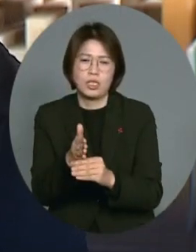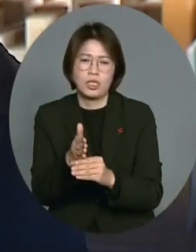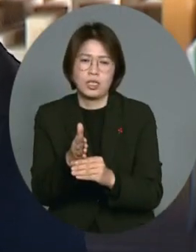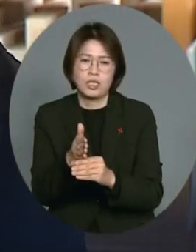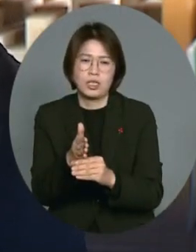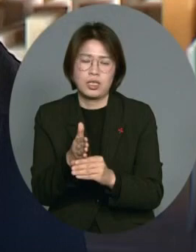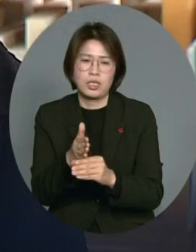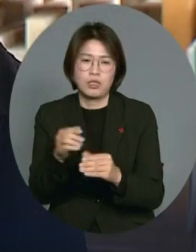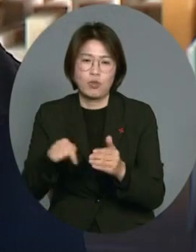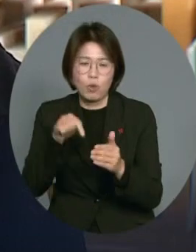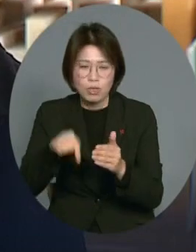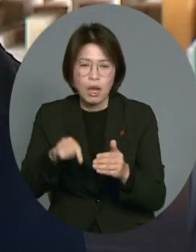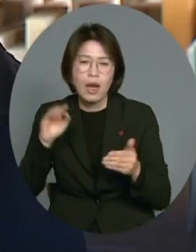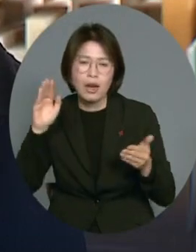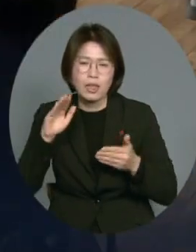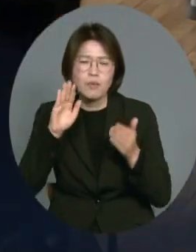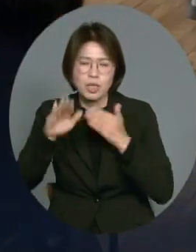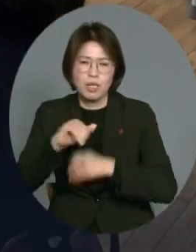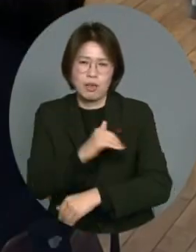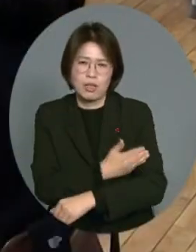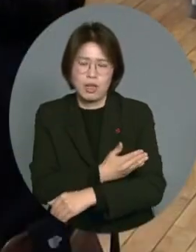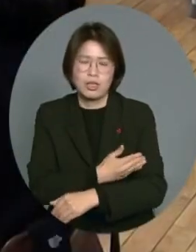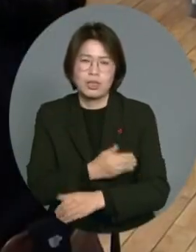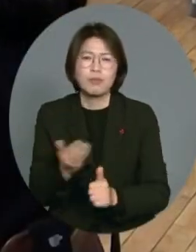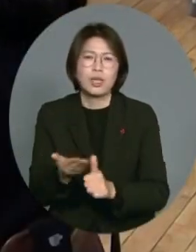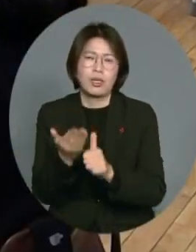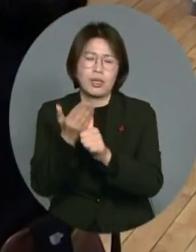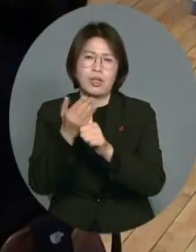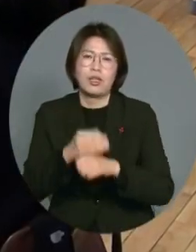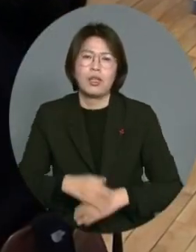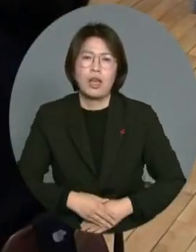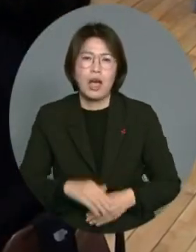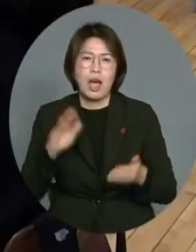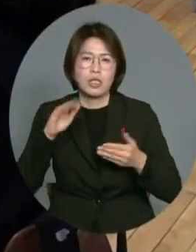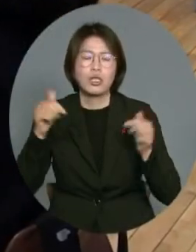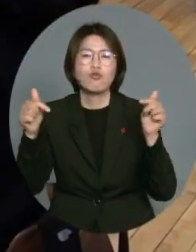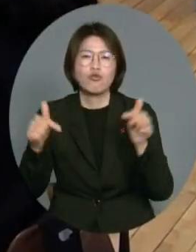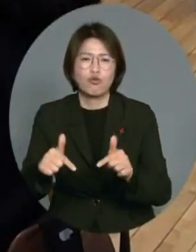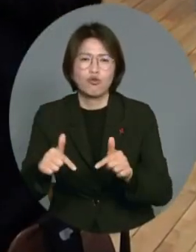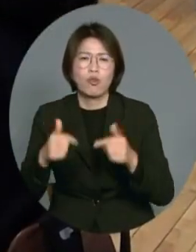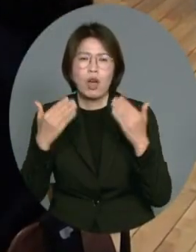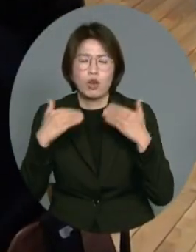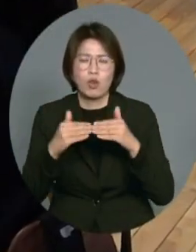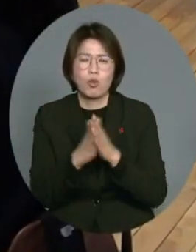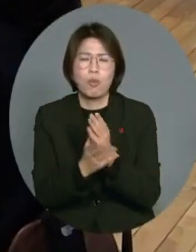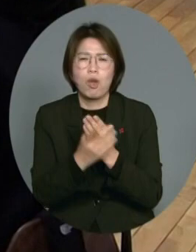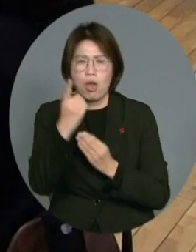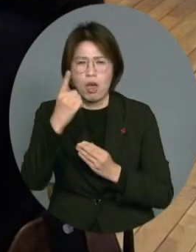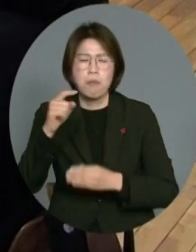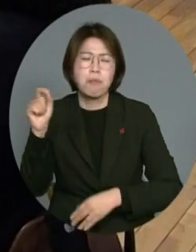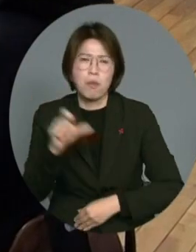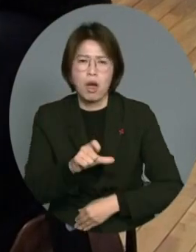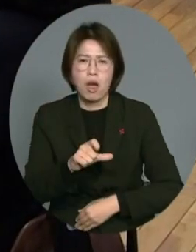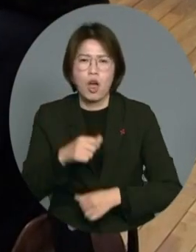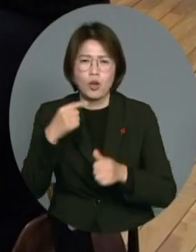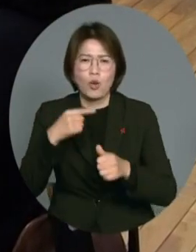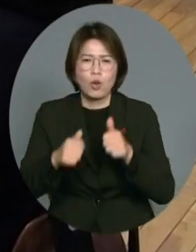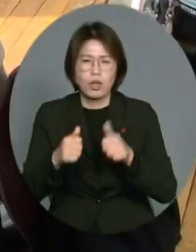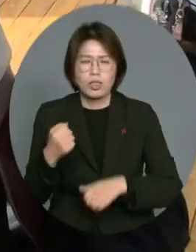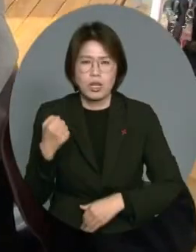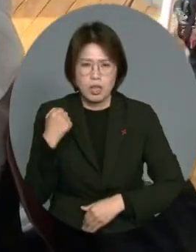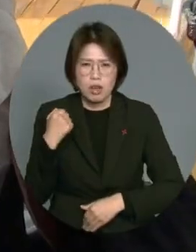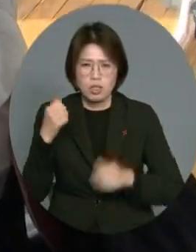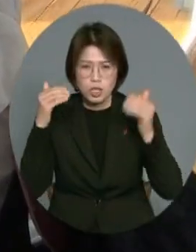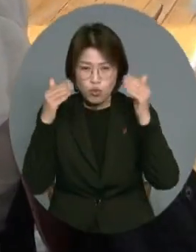속에서 학생들의 미래 역량을 강화시키는. 학령 인구 감소로 학교 통폐합이 빨라지고 있는 가운데 교육 경쟁력을